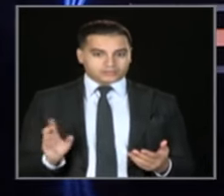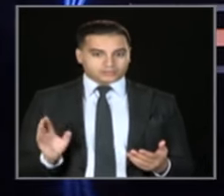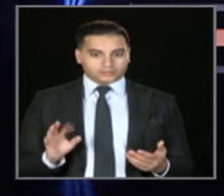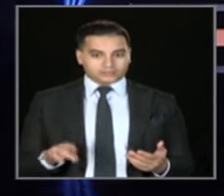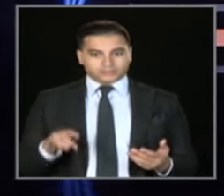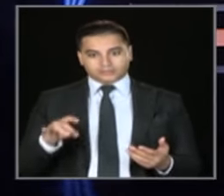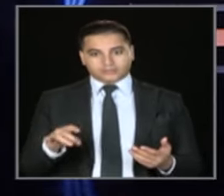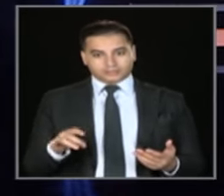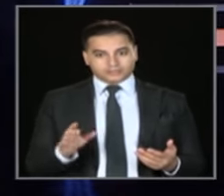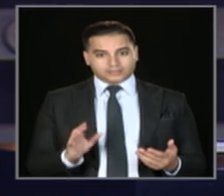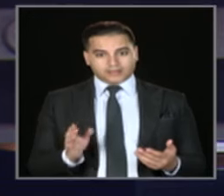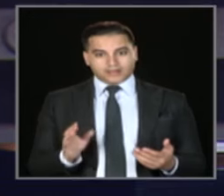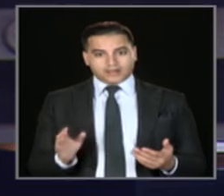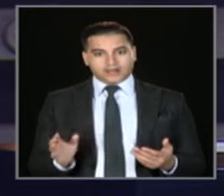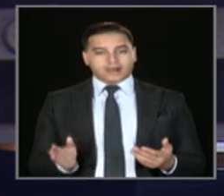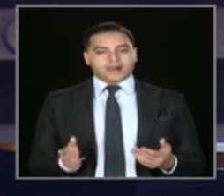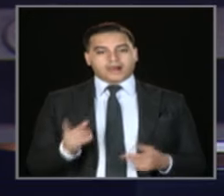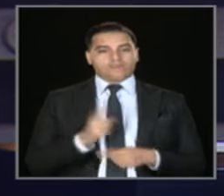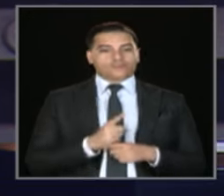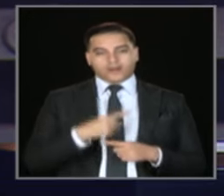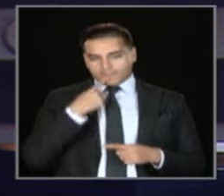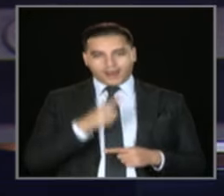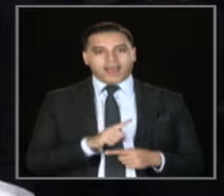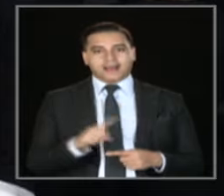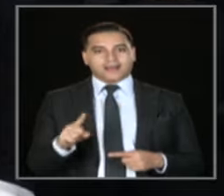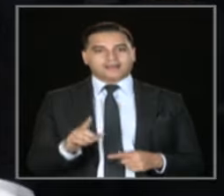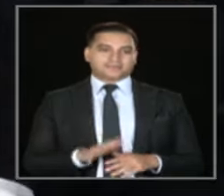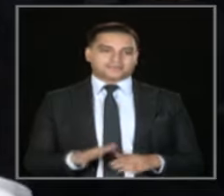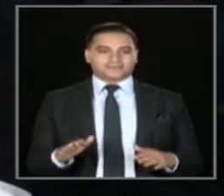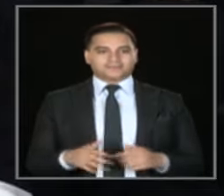ايه رايكم؟ لا. عمرو قال لا. عمرو قال لا.